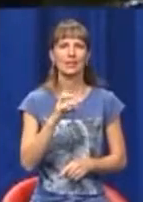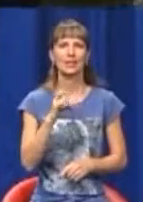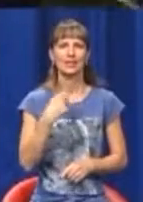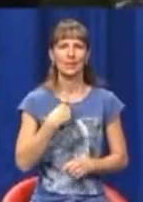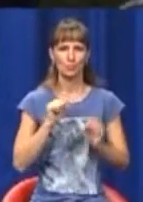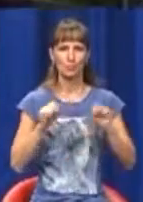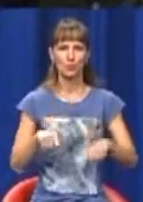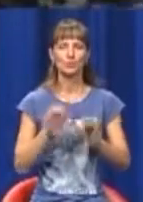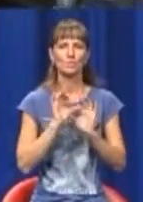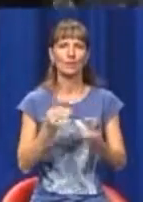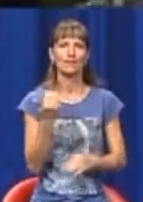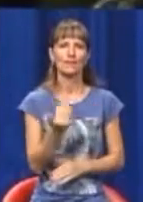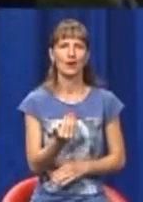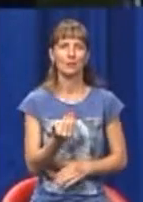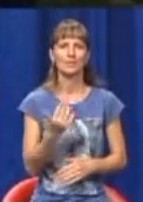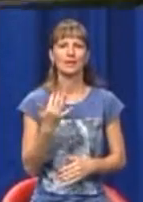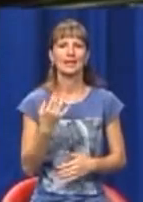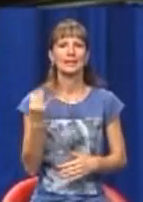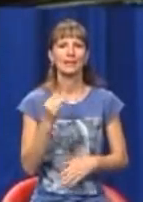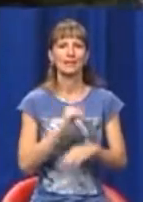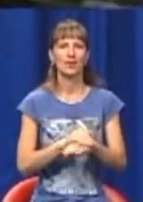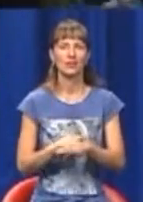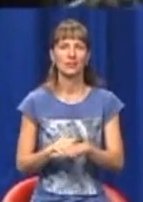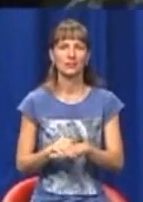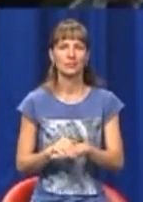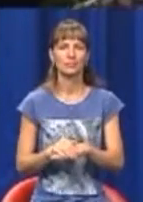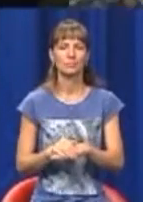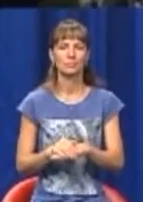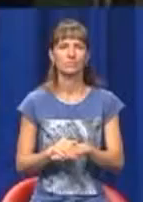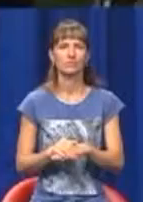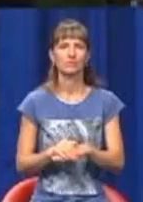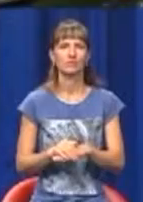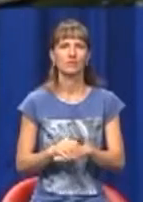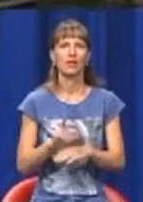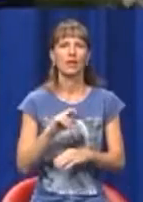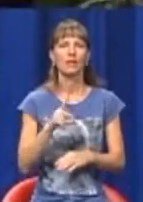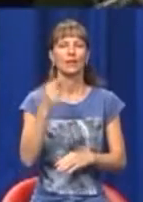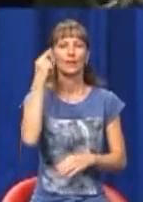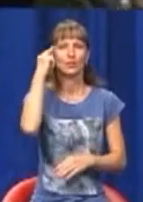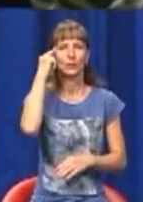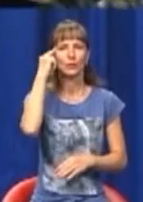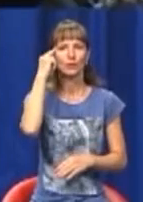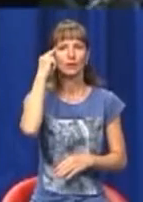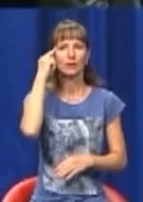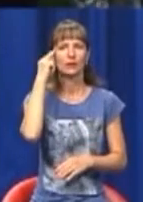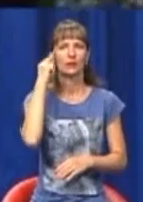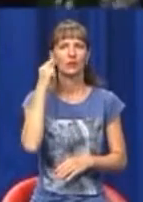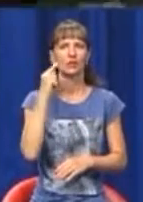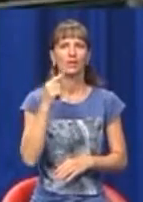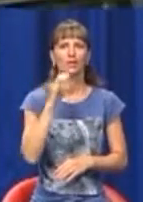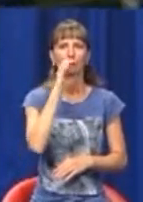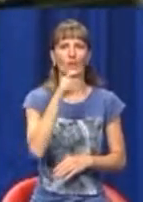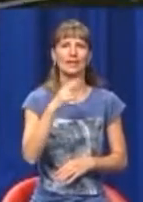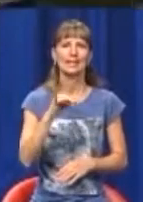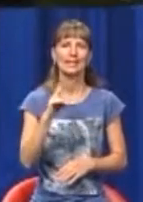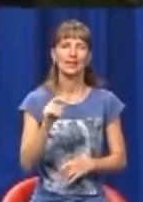можу розповісти вам деякі цікаві факти. До речі, як ви гадаєте, вовк – дика